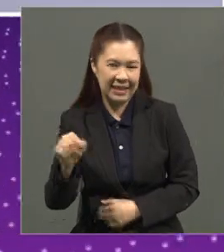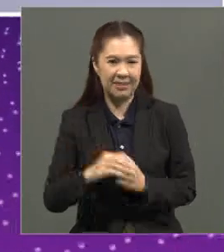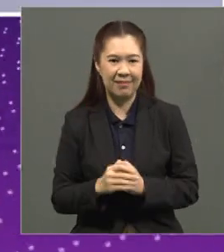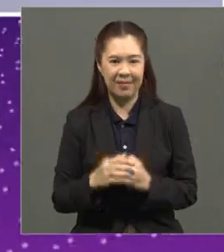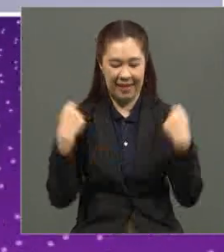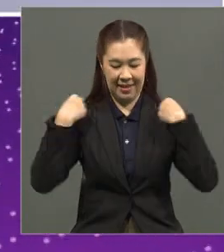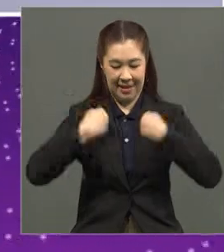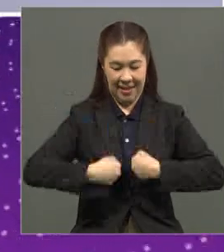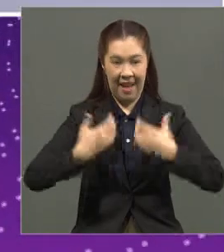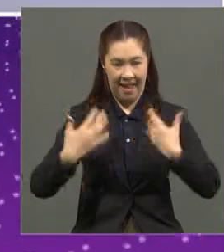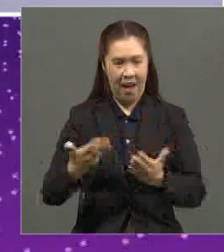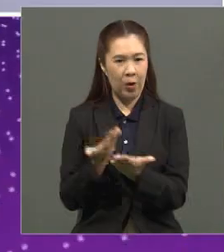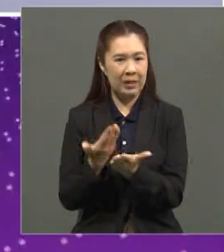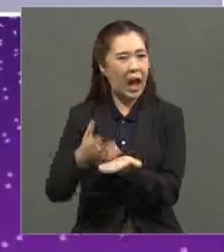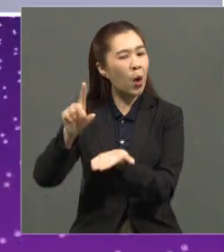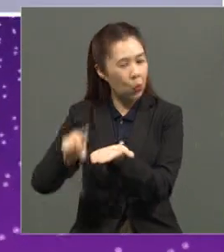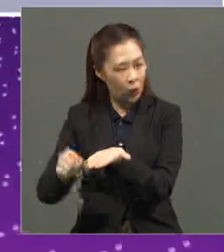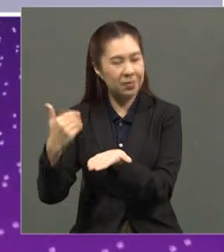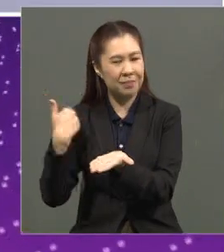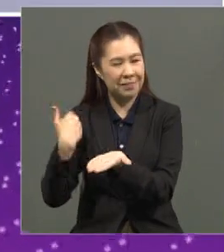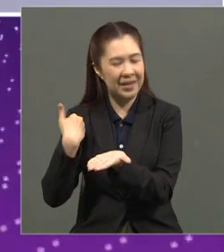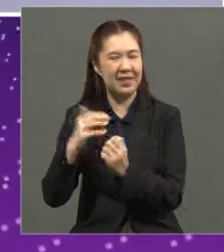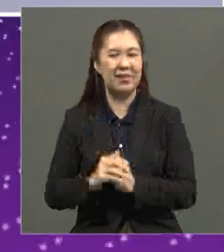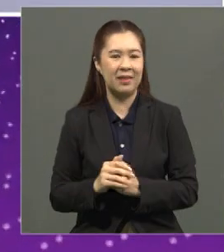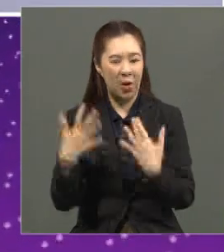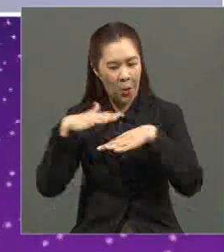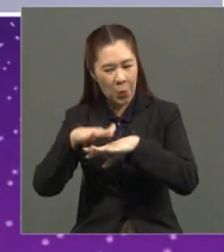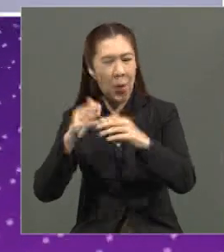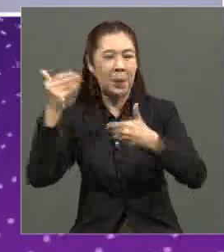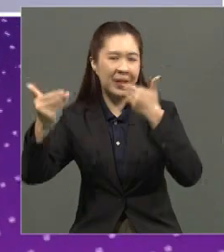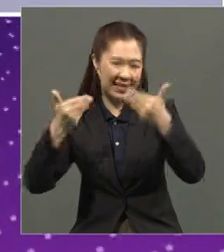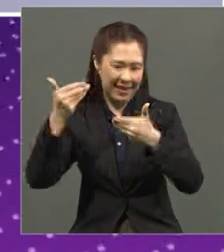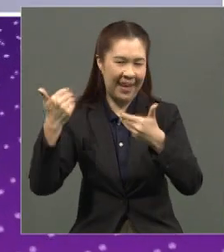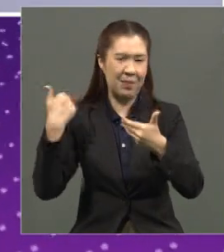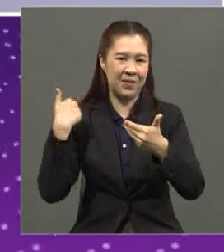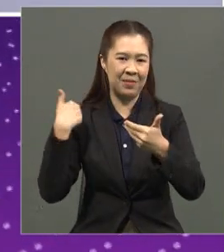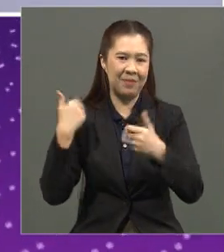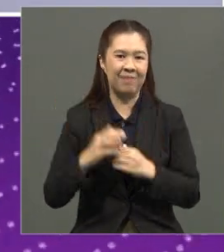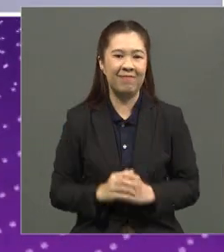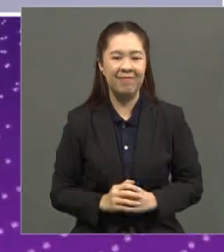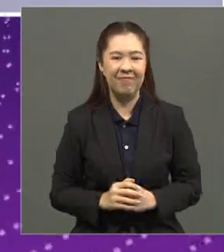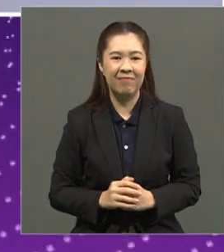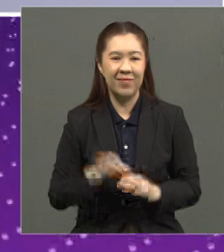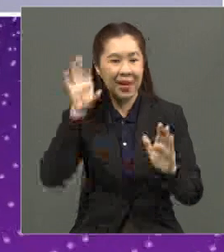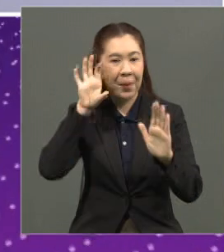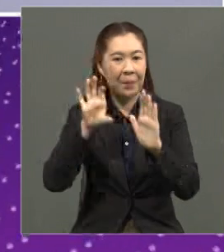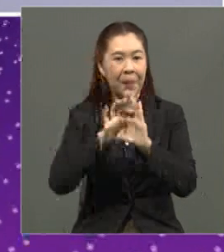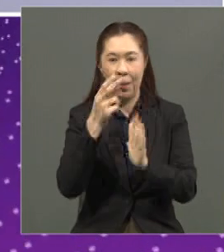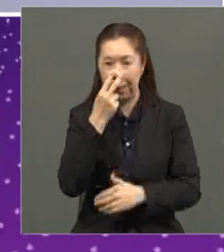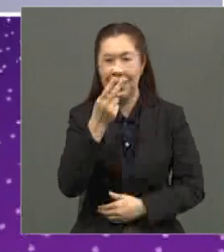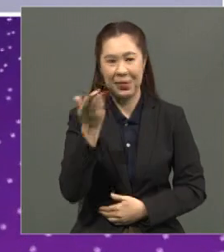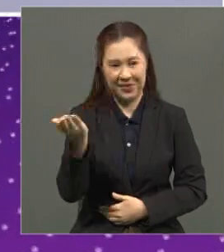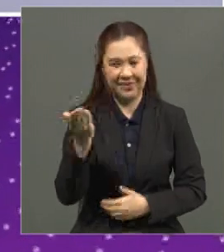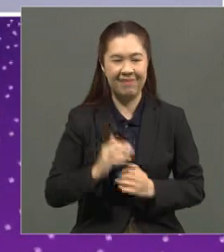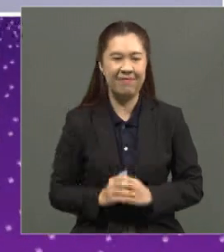ส่วนลดค่าเข้าชมด้วยนะคะหมูเด้งเองก็ได้ร่วมเทศกาลฮาโลวีนเช่นกันนะคเดี๋ยวจะพาคุณผู้ชมไปดูภาพบรรยากาศบางช่วงบางตอน